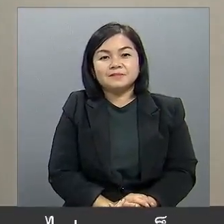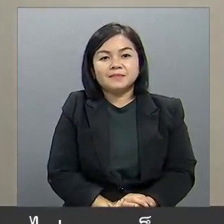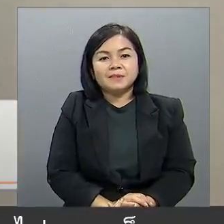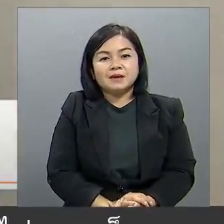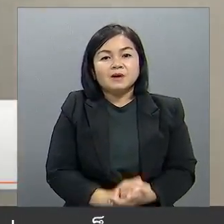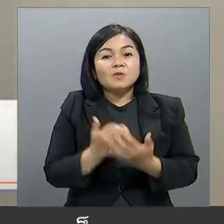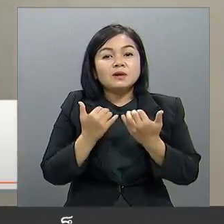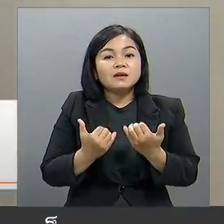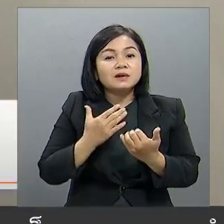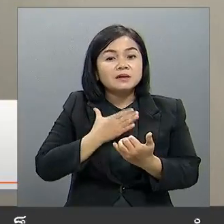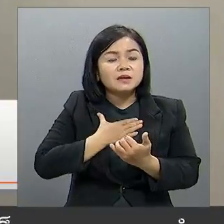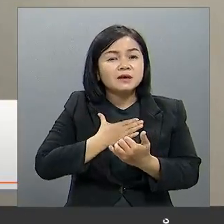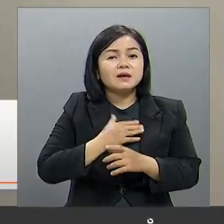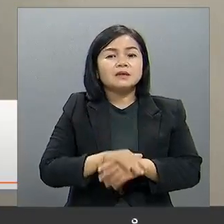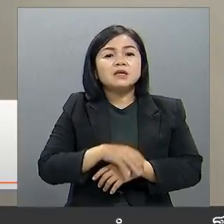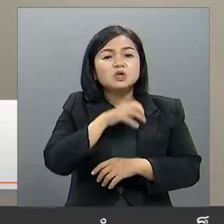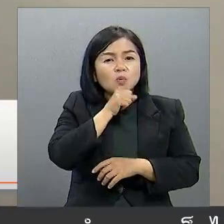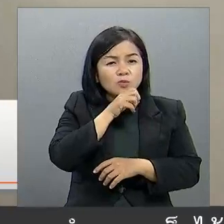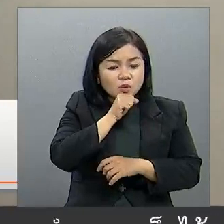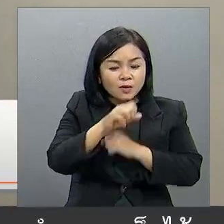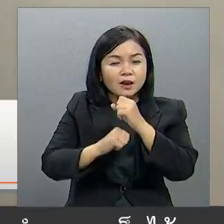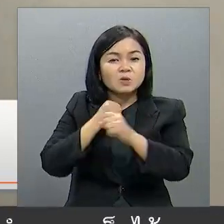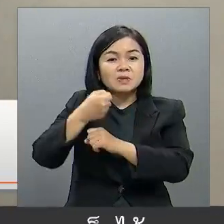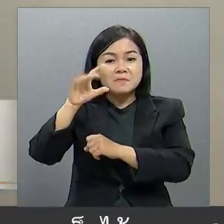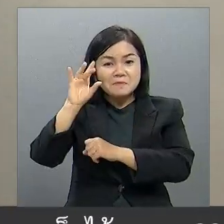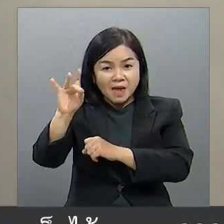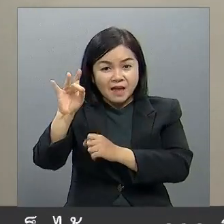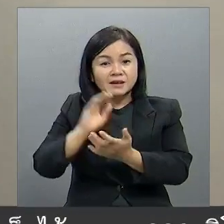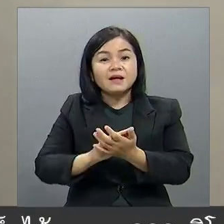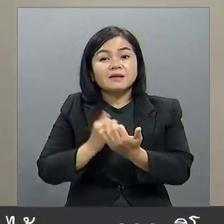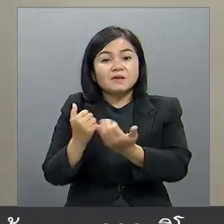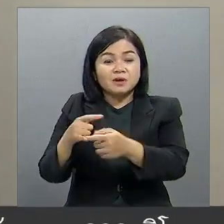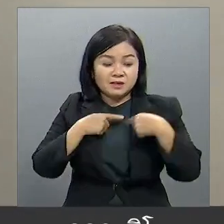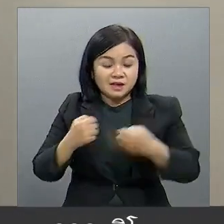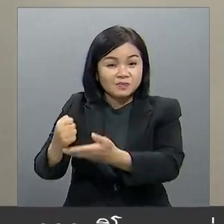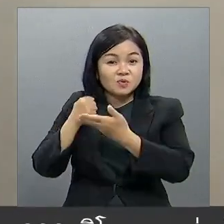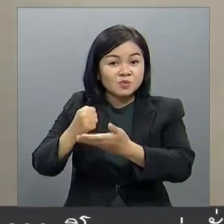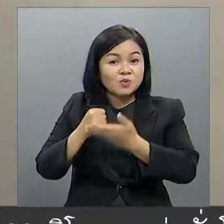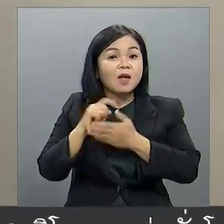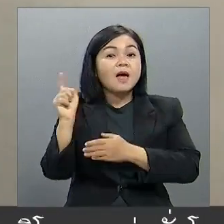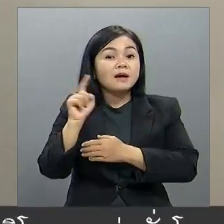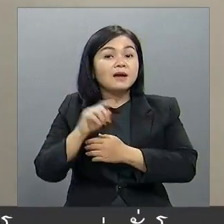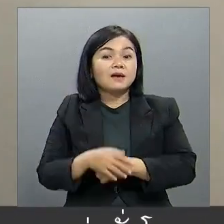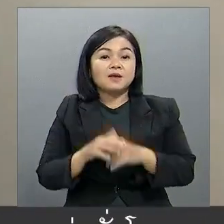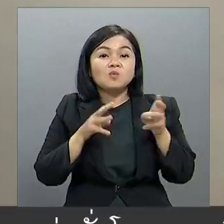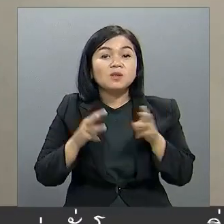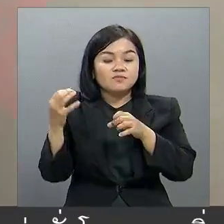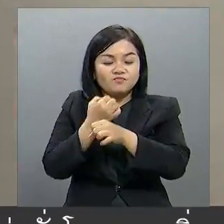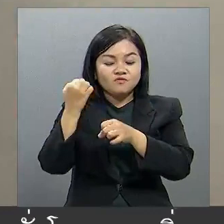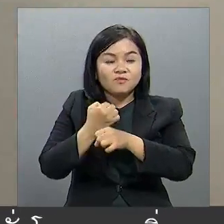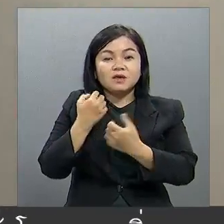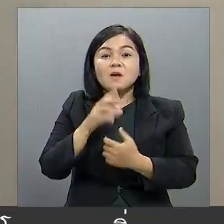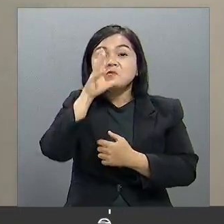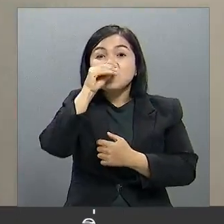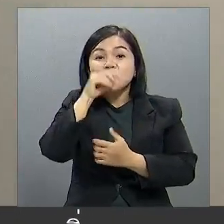ข้หอมนะคะเหมอนวคุจนานนอายุ 18 ปีค่ะอยาลมาใหกบใจกกคเพอนรรายการ The Speechทั้งช่อง ALTV ใหได้ 4 นะคะ